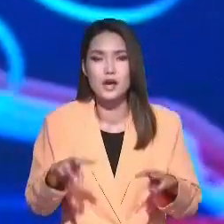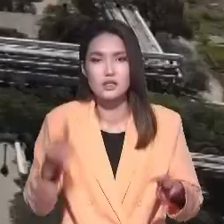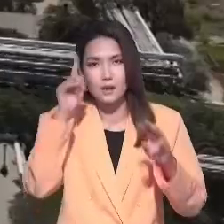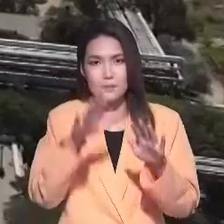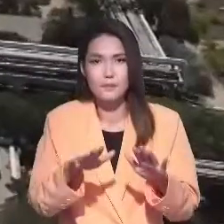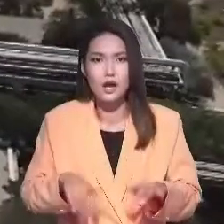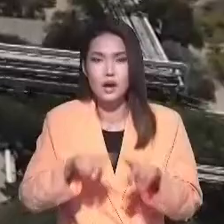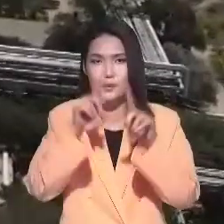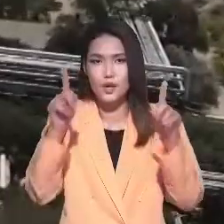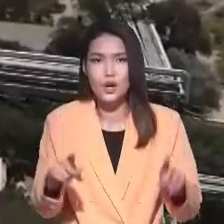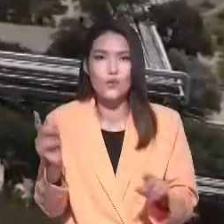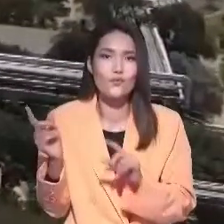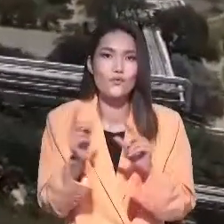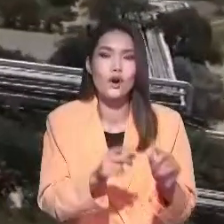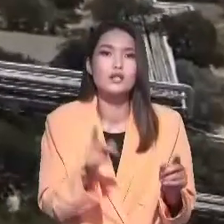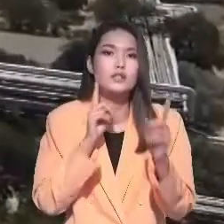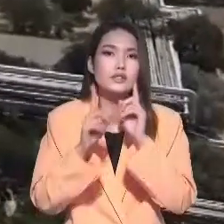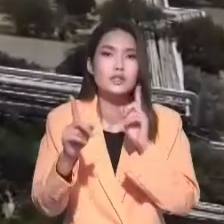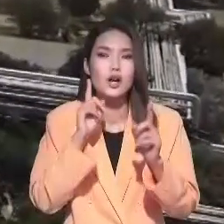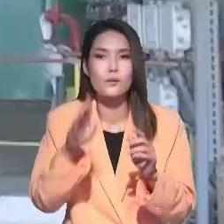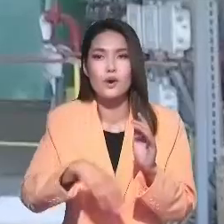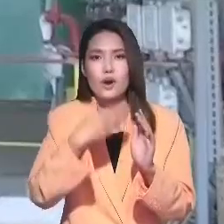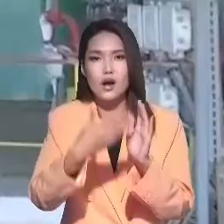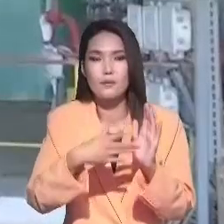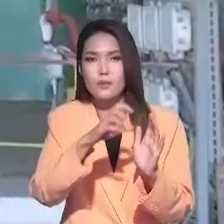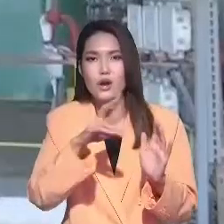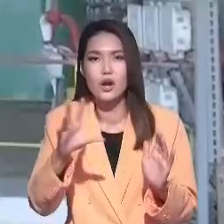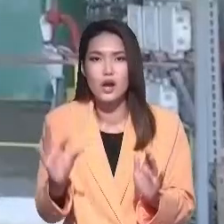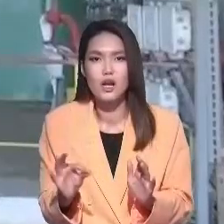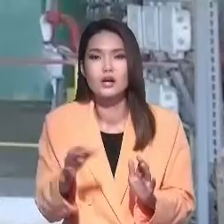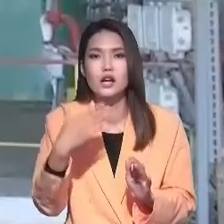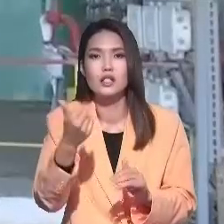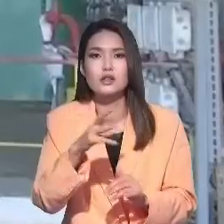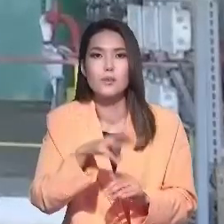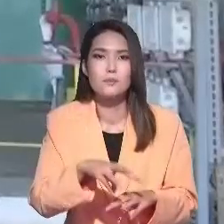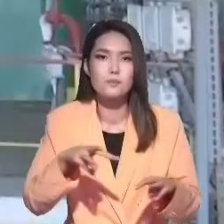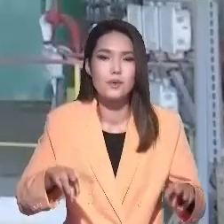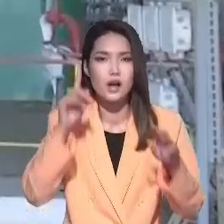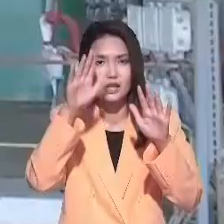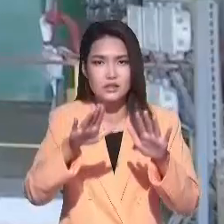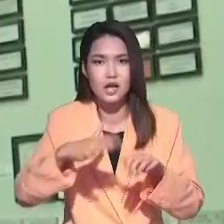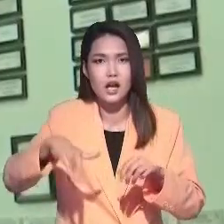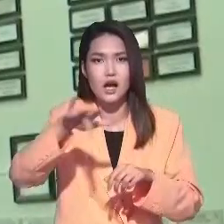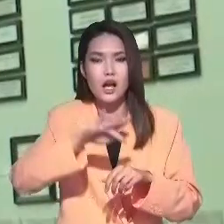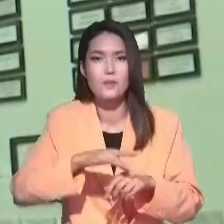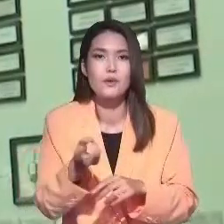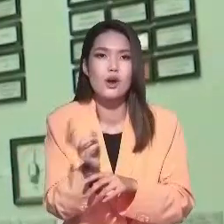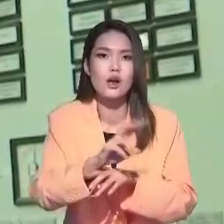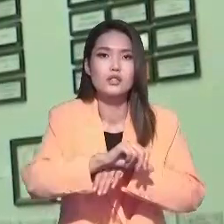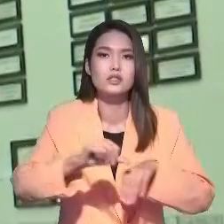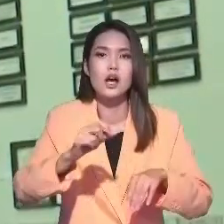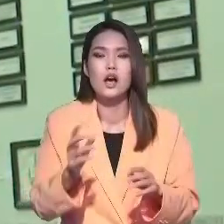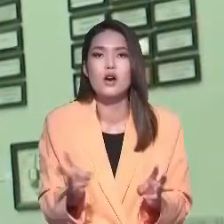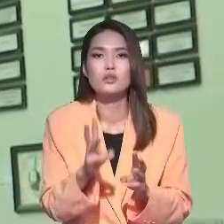парламента. В рамках выездного совещания Комитета по вопросам экологии и природопользования Мажилиса парламента страны они посетили территорию